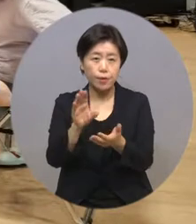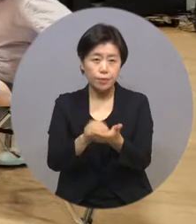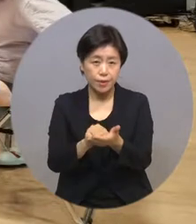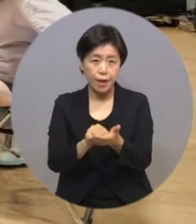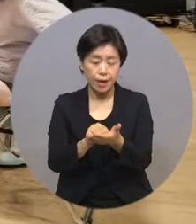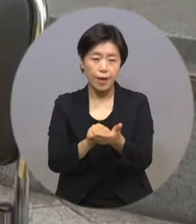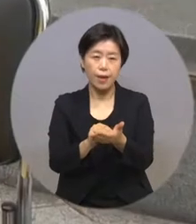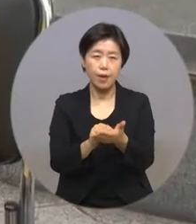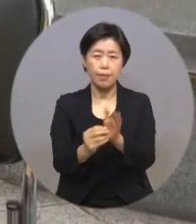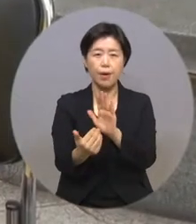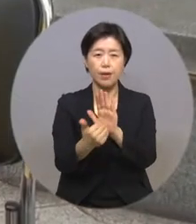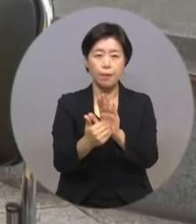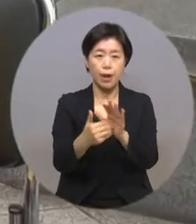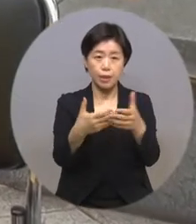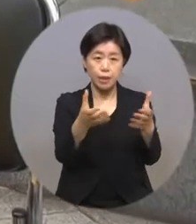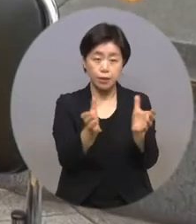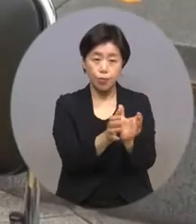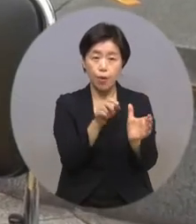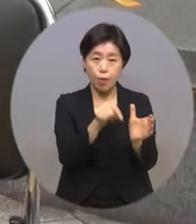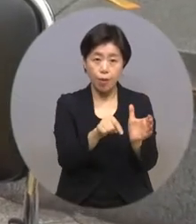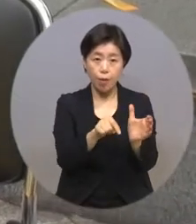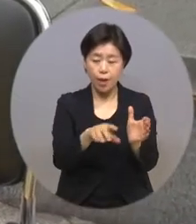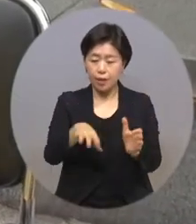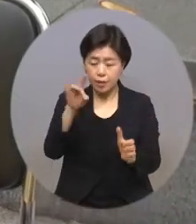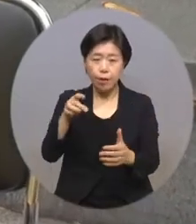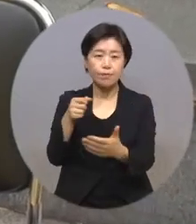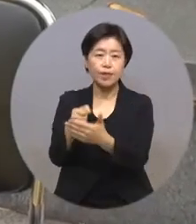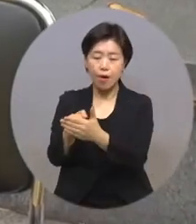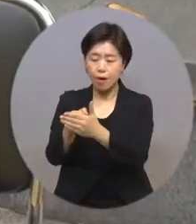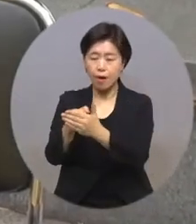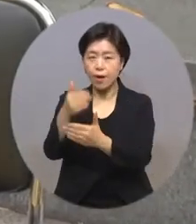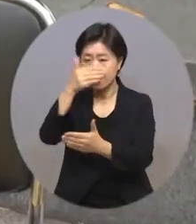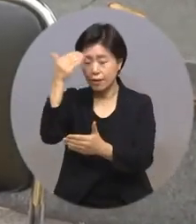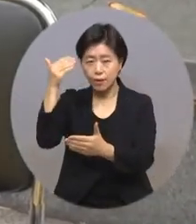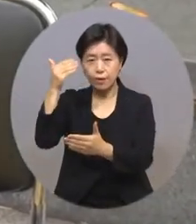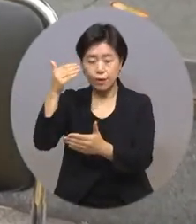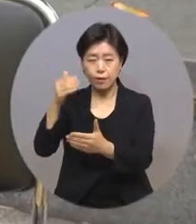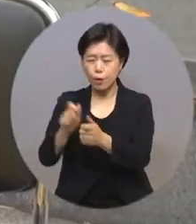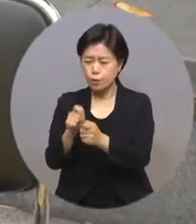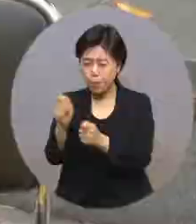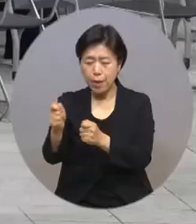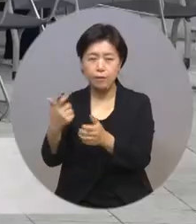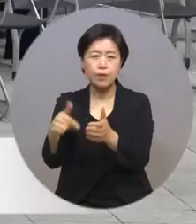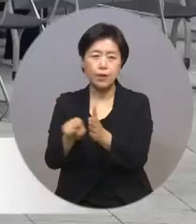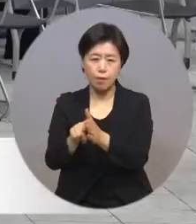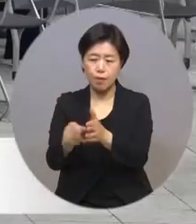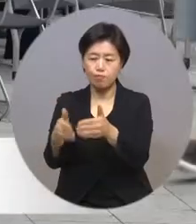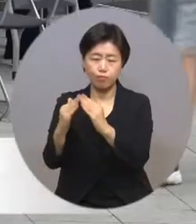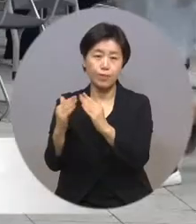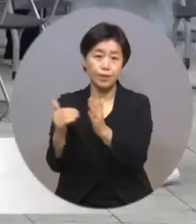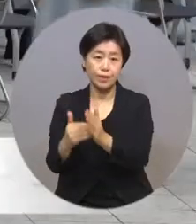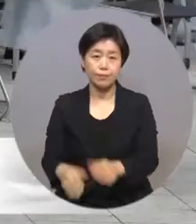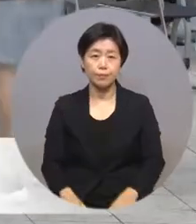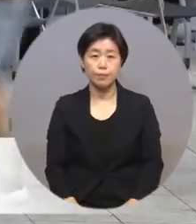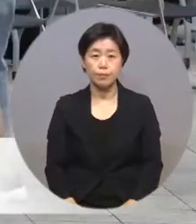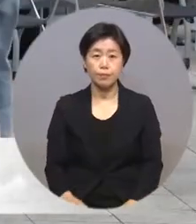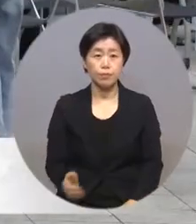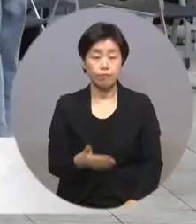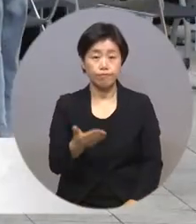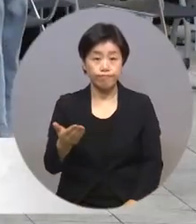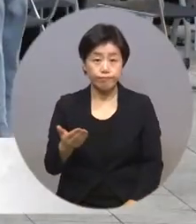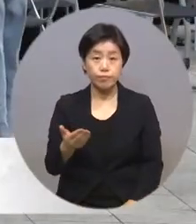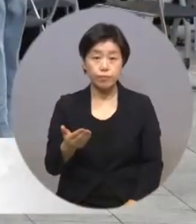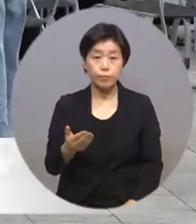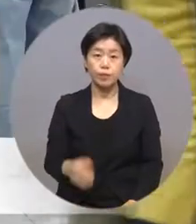치유원이 선정한 사이버대학 최초의 청년 도박 문제 예방 활동단입니다. 전반적으로 중독에 대해서 예방